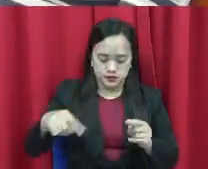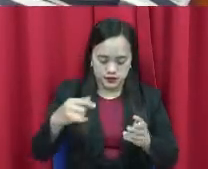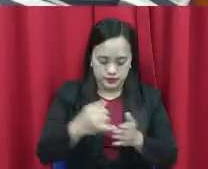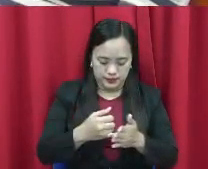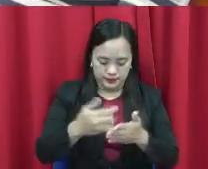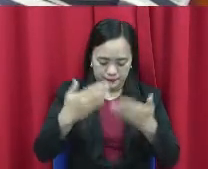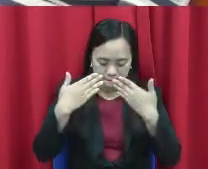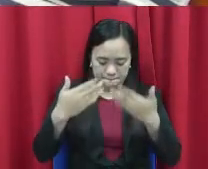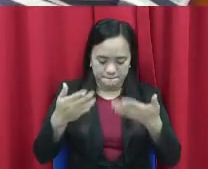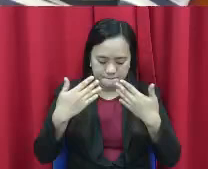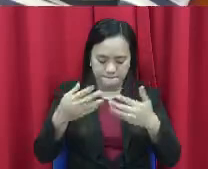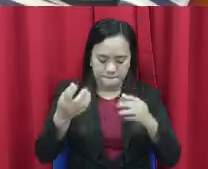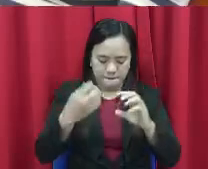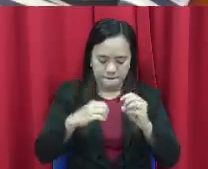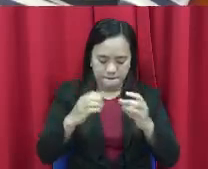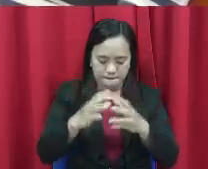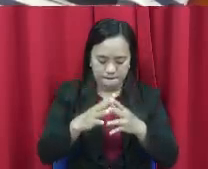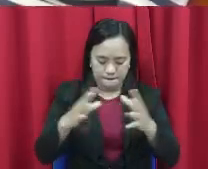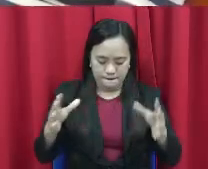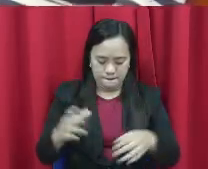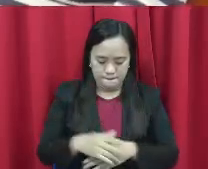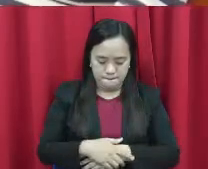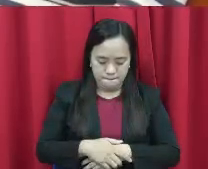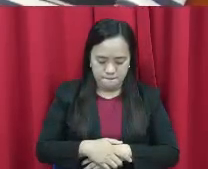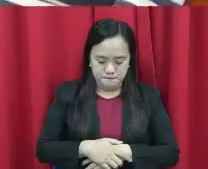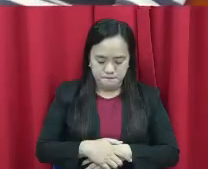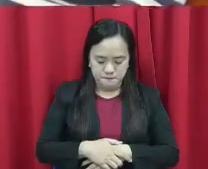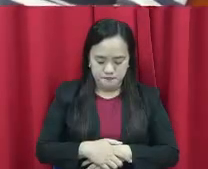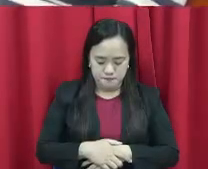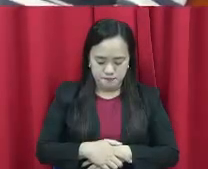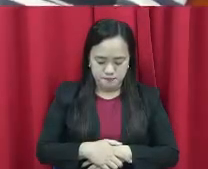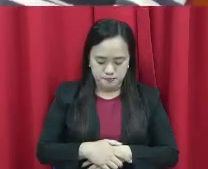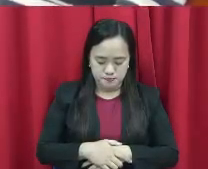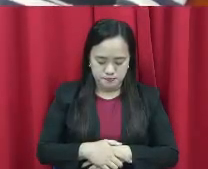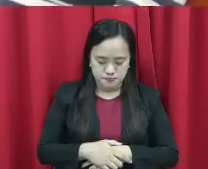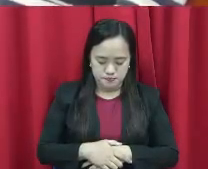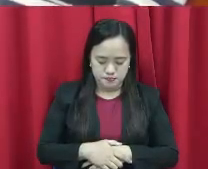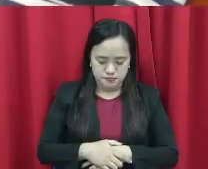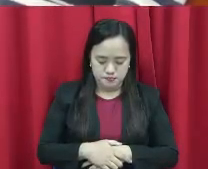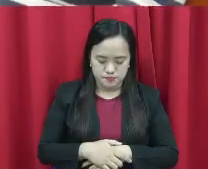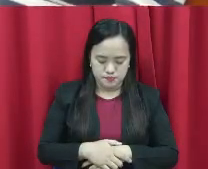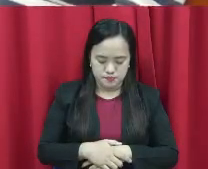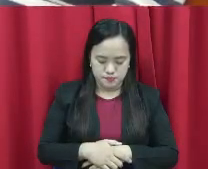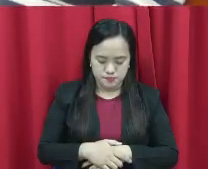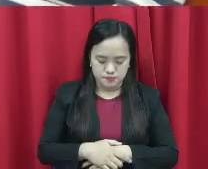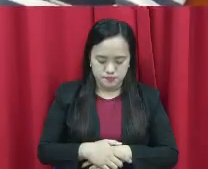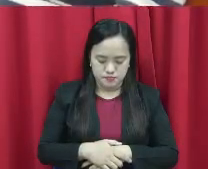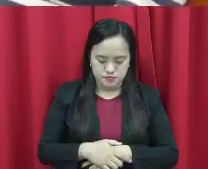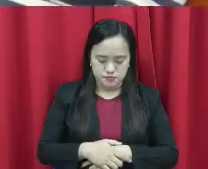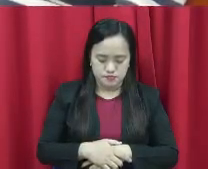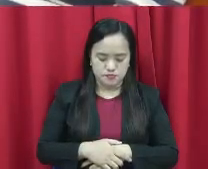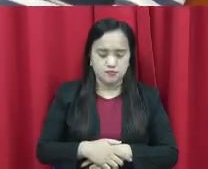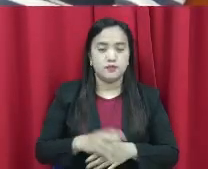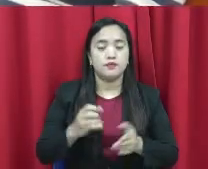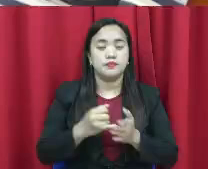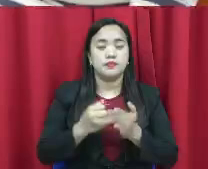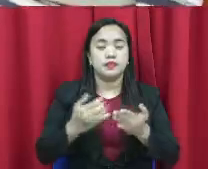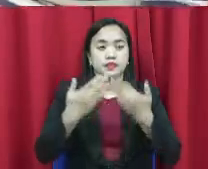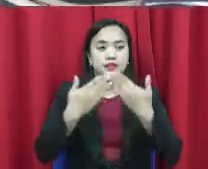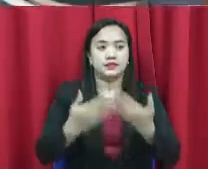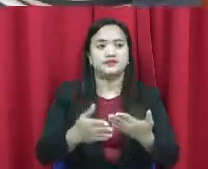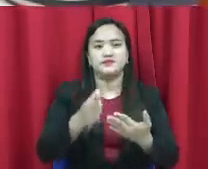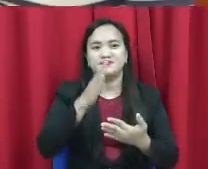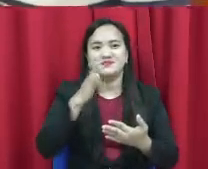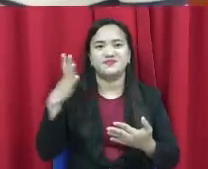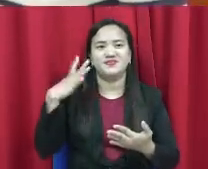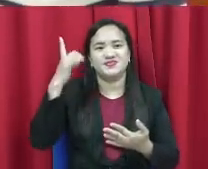at sama-sama po tayong lumago mga mothers Wives sama-sama ninyong pag-pray ang inyong mothers Retreat